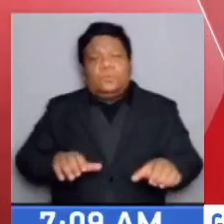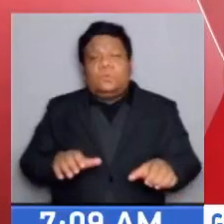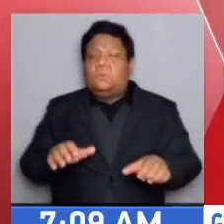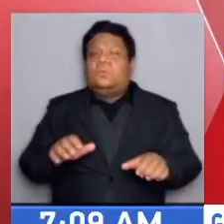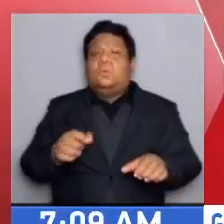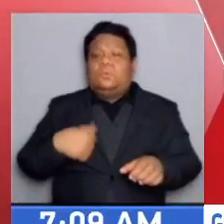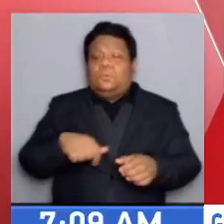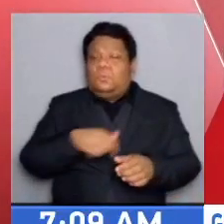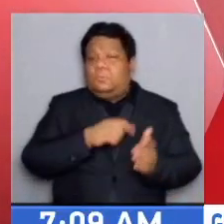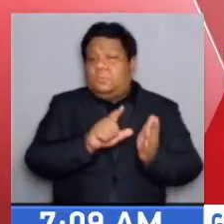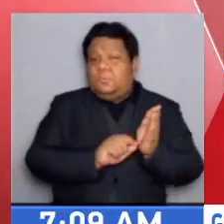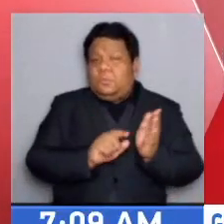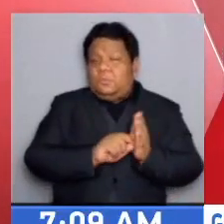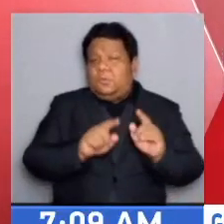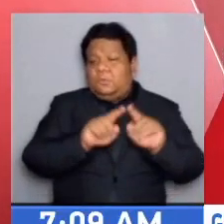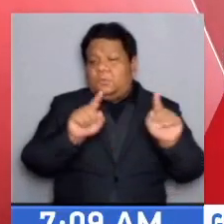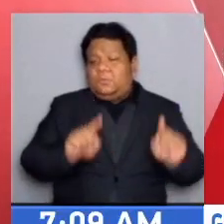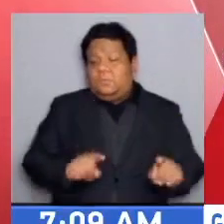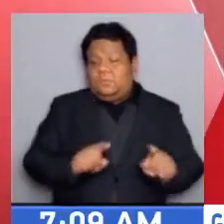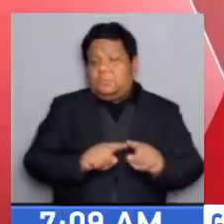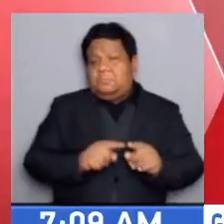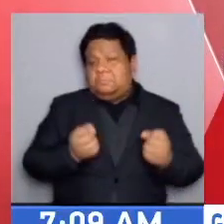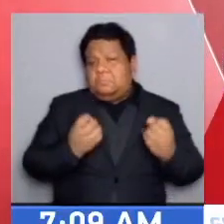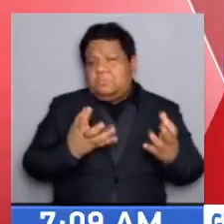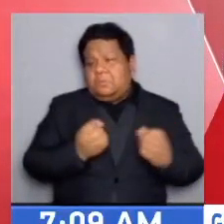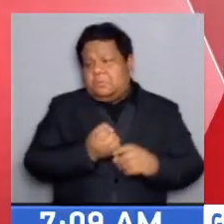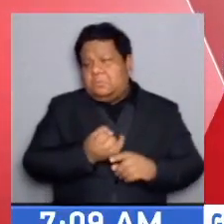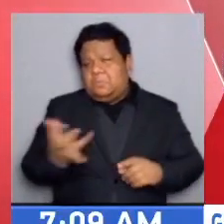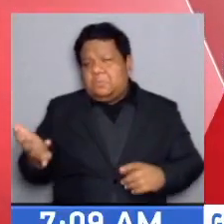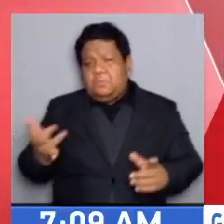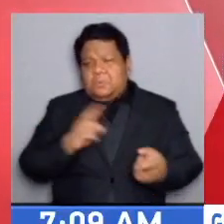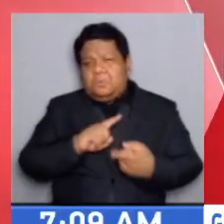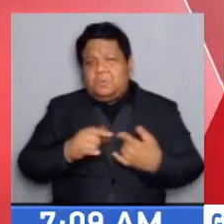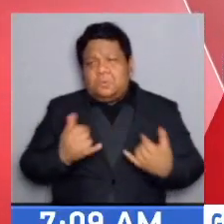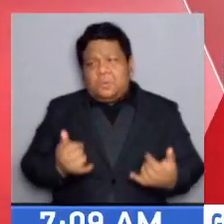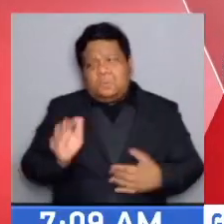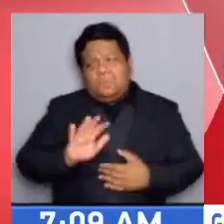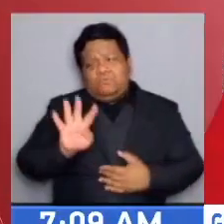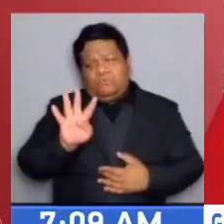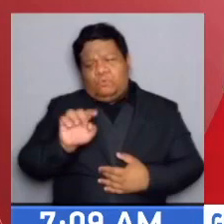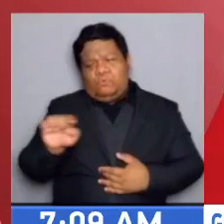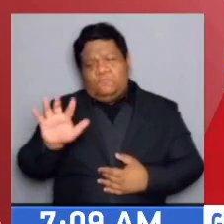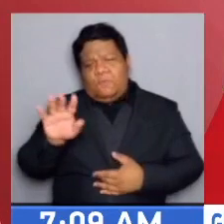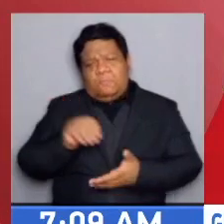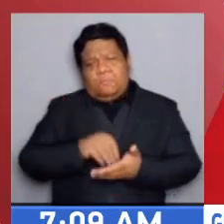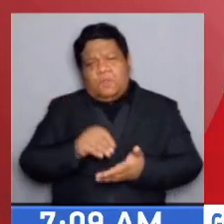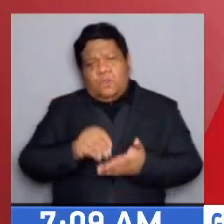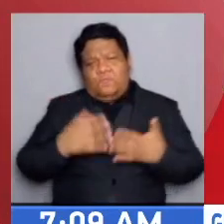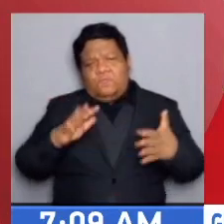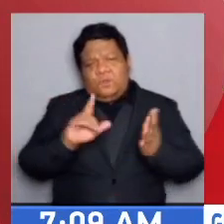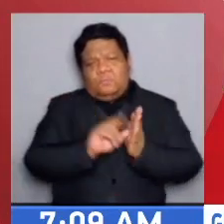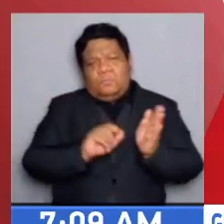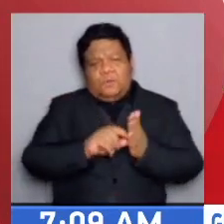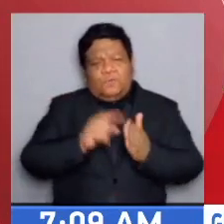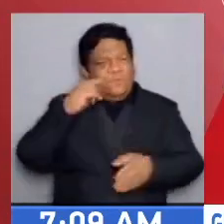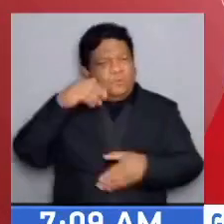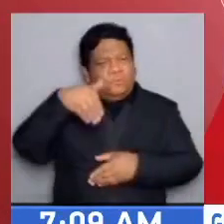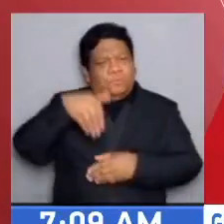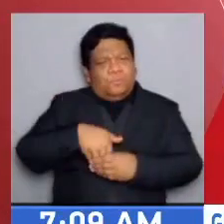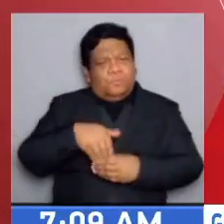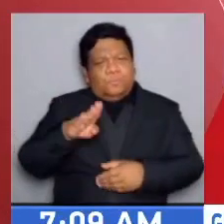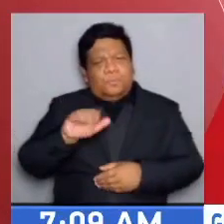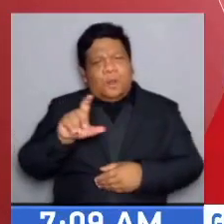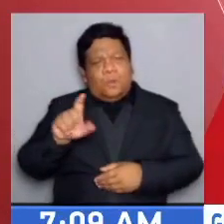na nakakailang milyon na po hanggang sa araw na ito, mga 4-5 milyon na po, ay itutuloy po namin. At ganoon din po naman yung